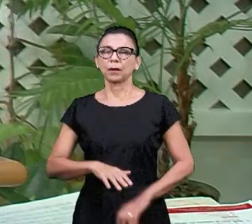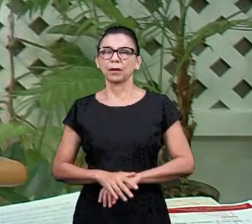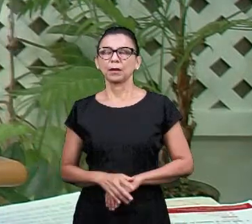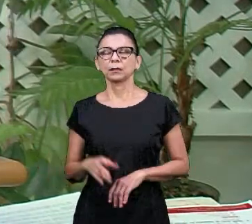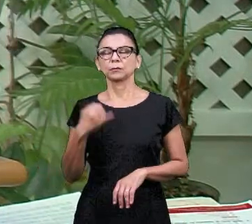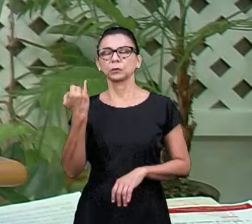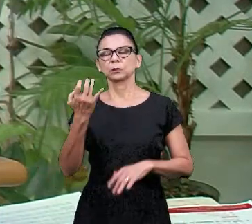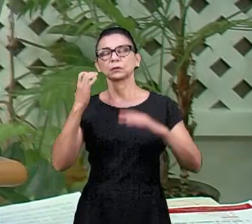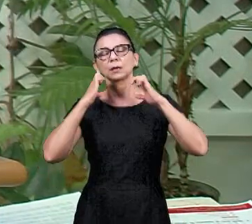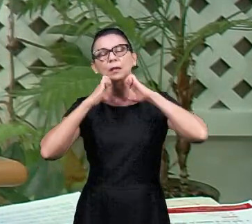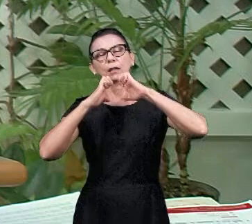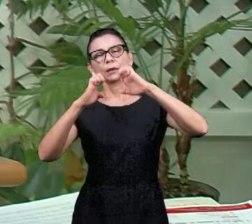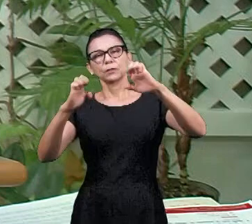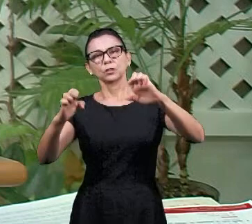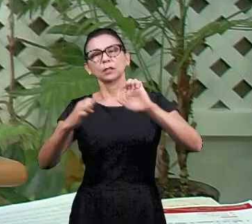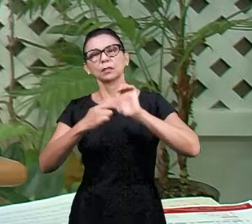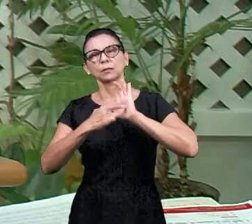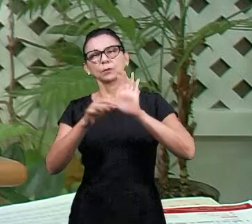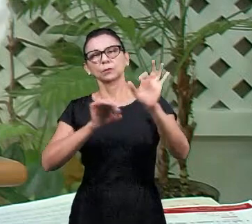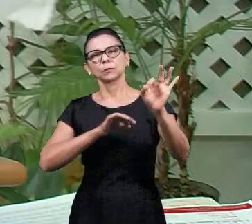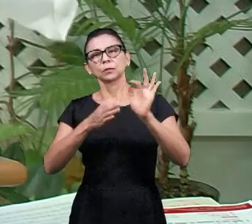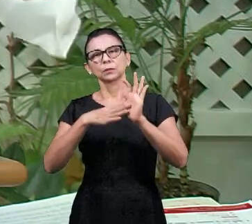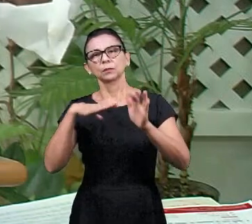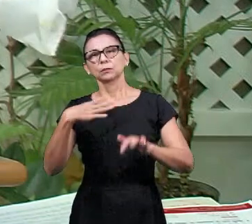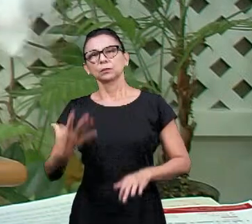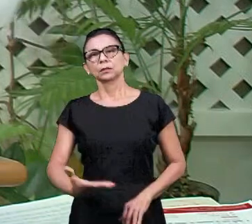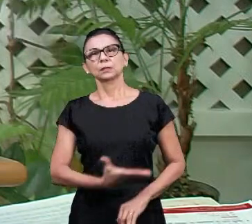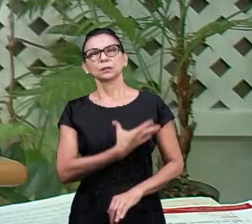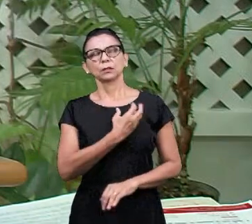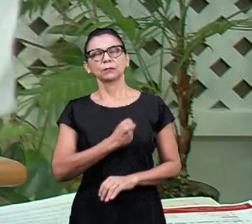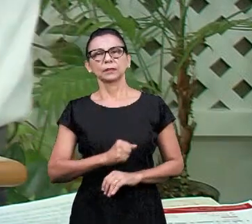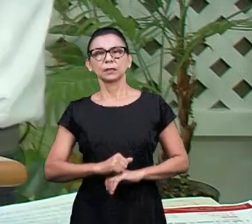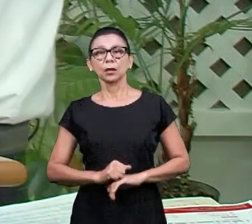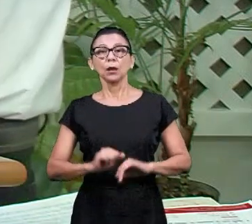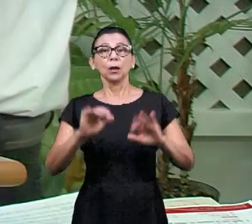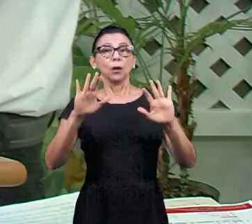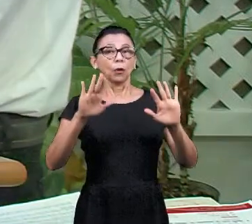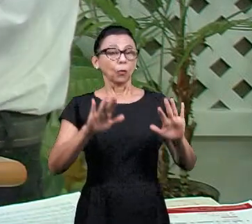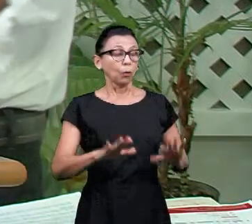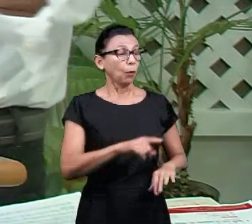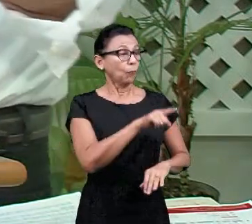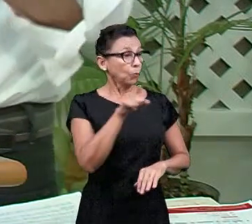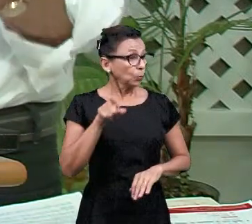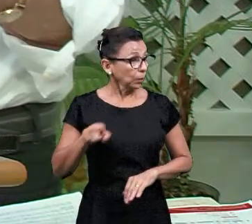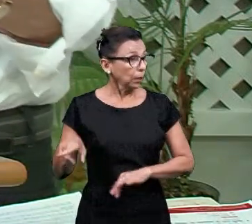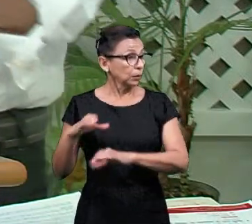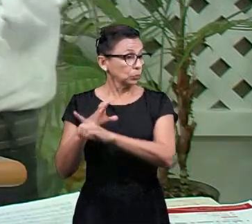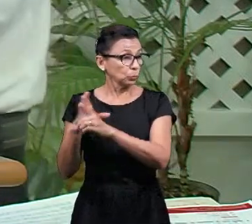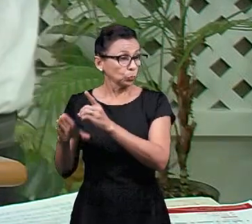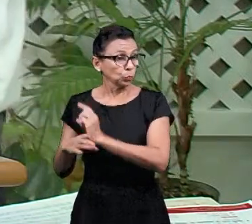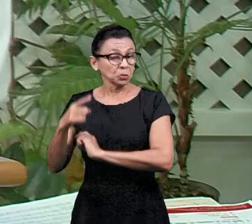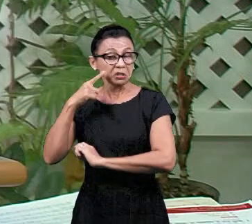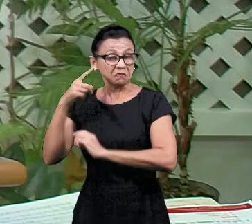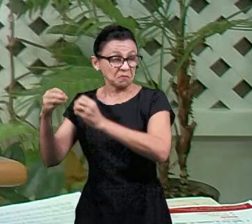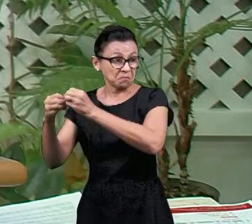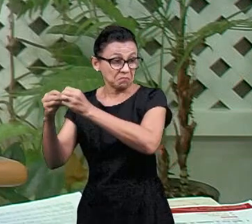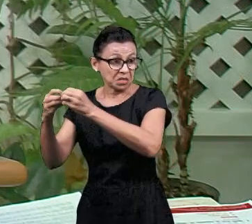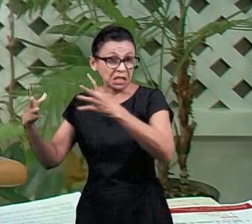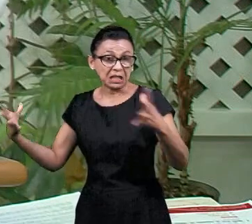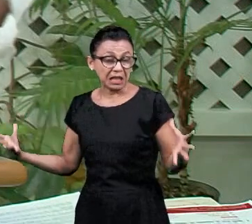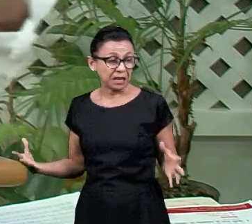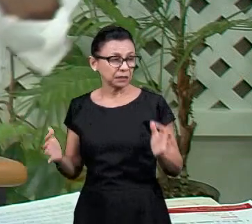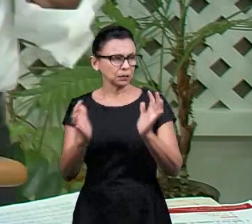vous évangélisez, vous le ramenez vers le salut, la vie éternelle. Ce n'est pas la liturgie. Ah, on va au culte parce que vous allez voir